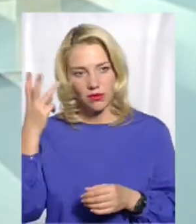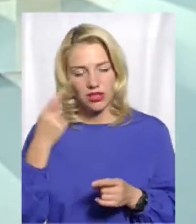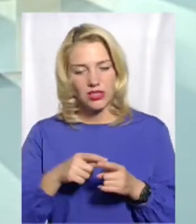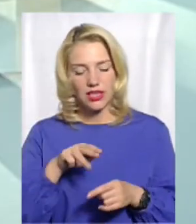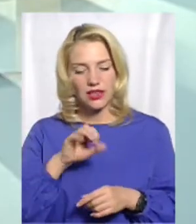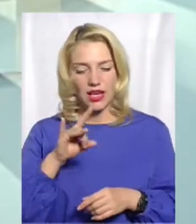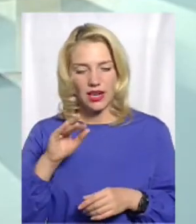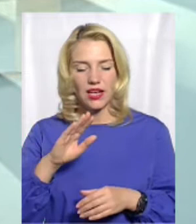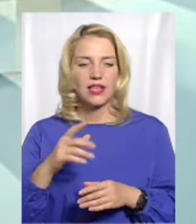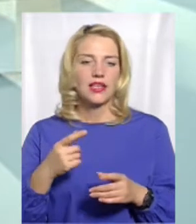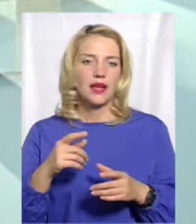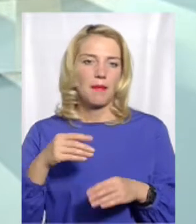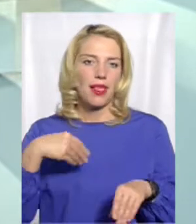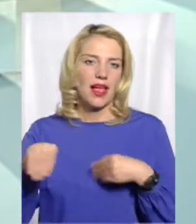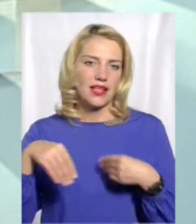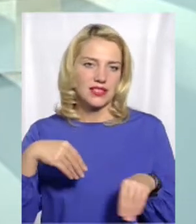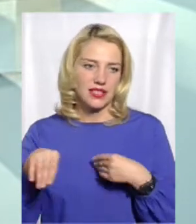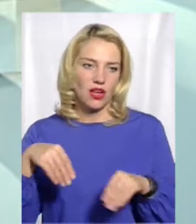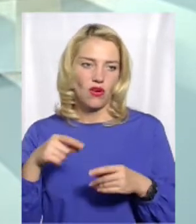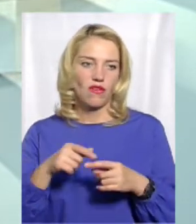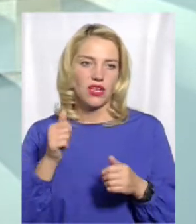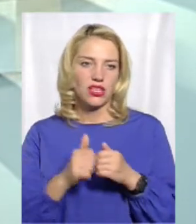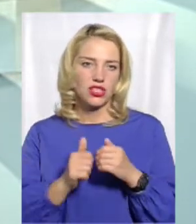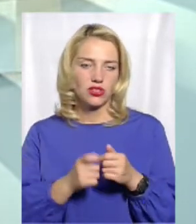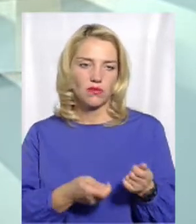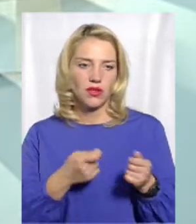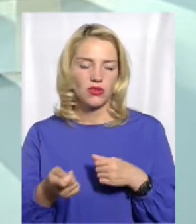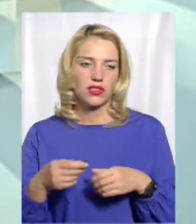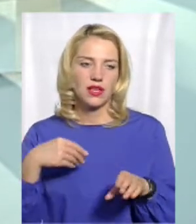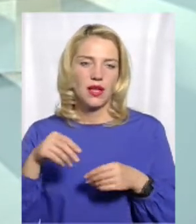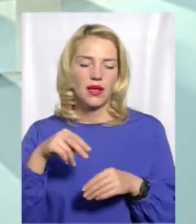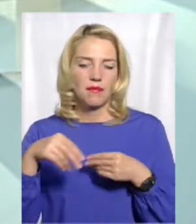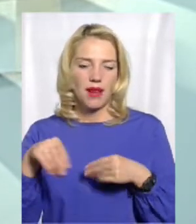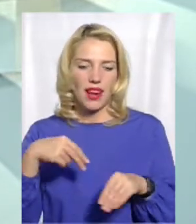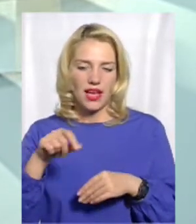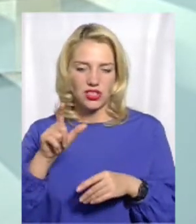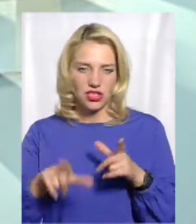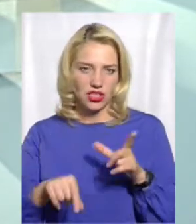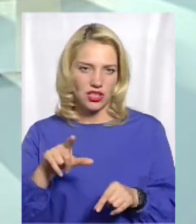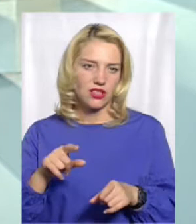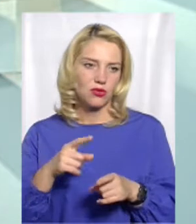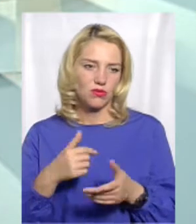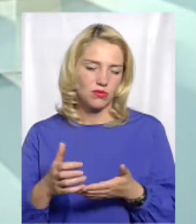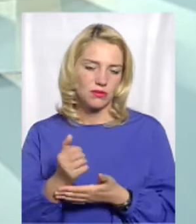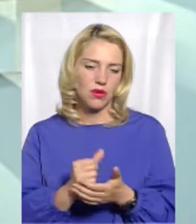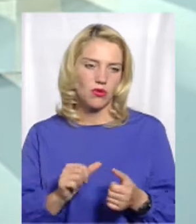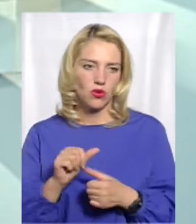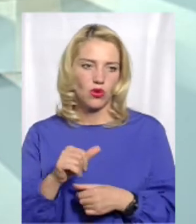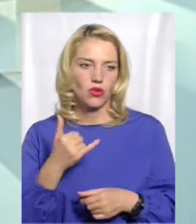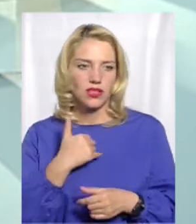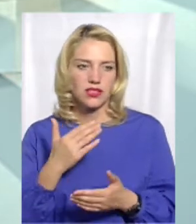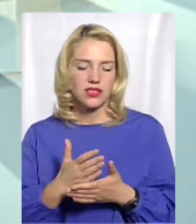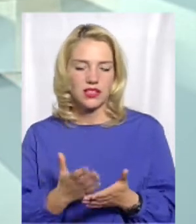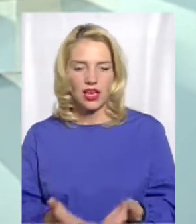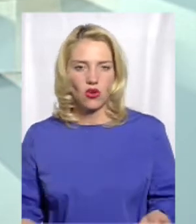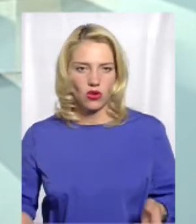побутової хімії, пластикову тару, бо дуже часто приносять на екобус просто ПЕТ-пляшку, тому ми її збираємо окремо, хоча в нас є контейнери